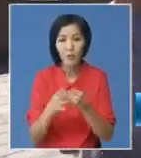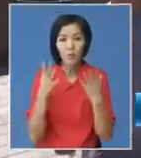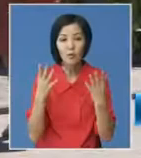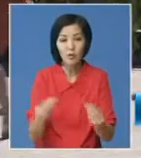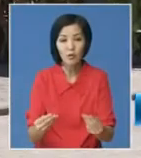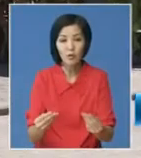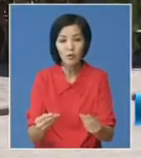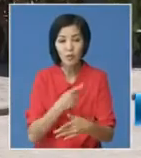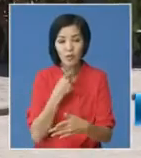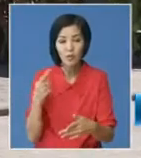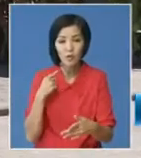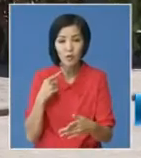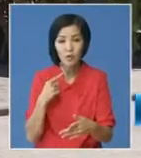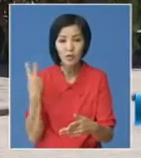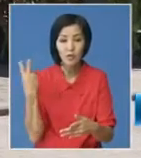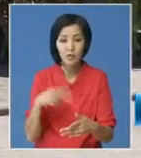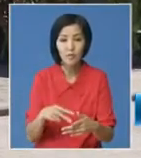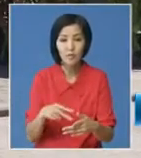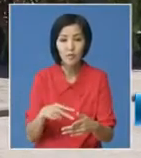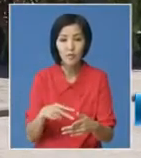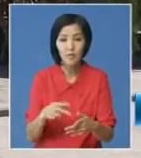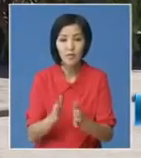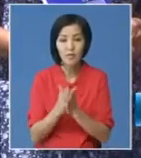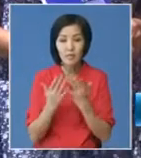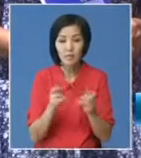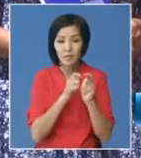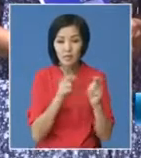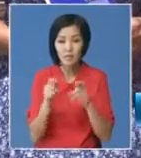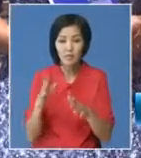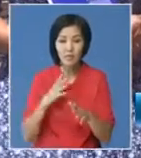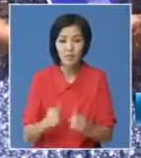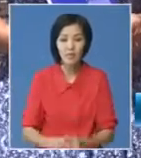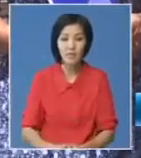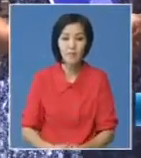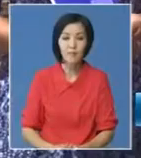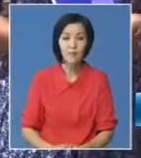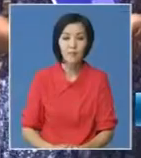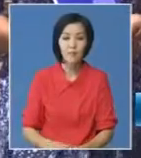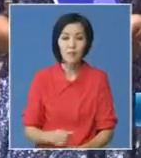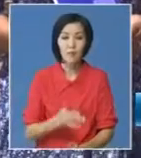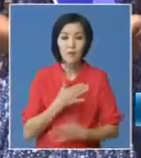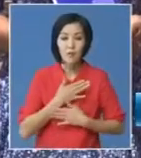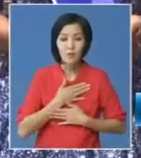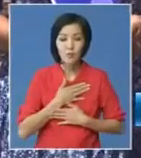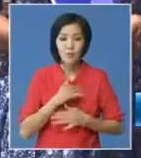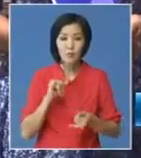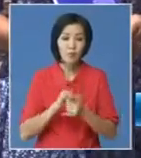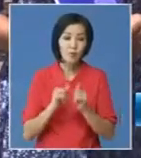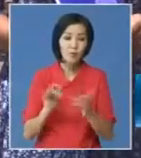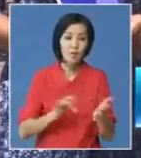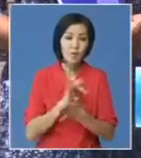ішінде талдықорғандықтар 20 кітапты сыйға тартқан. Біз өзіміз Өскемен қаласынан осы Талдықорғанға қыдырып келіп